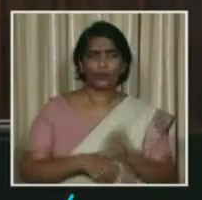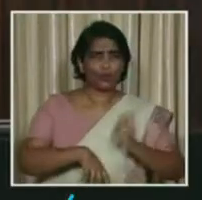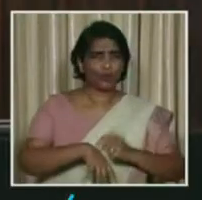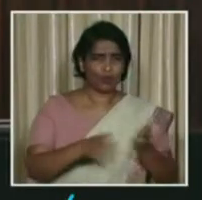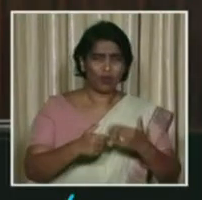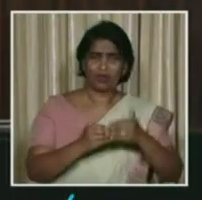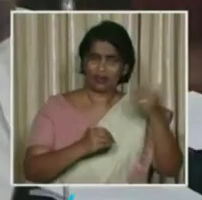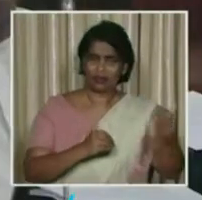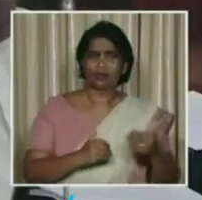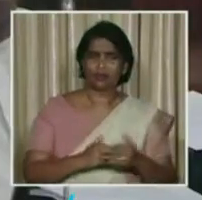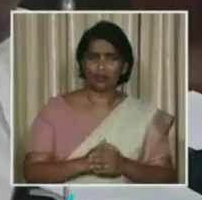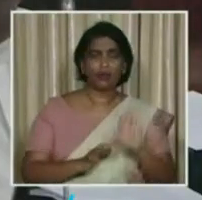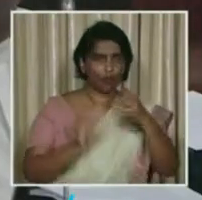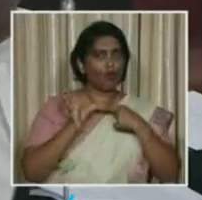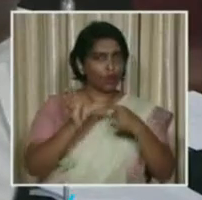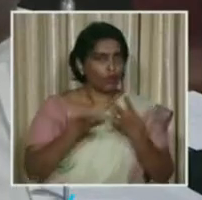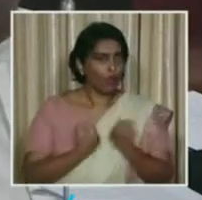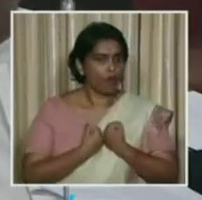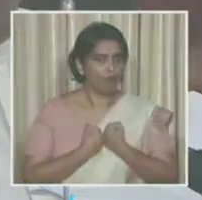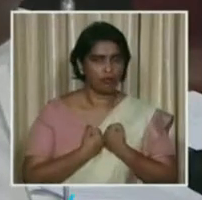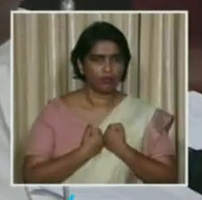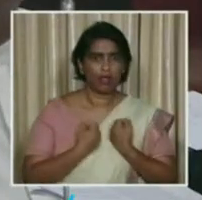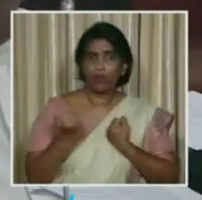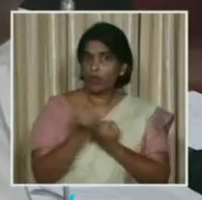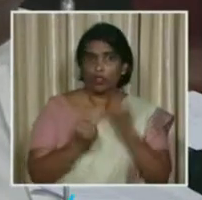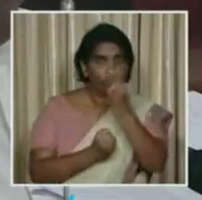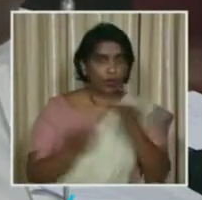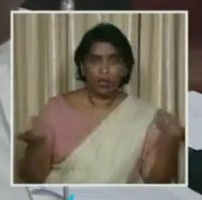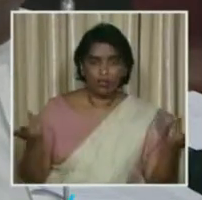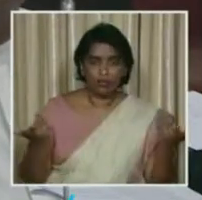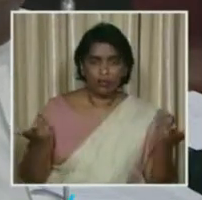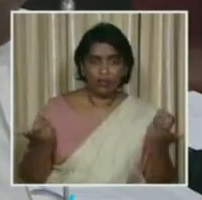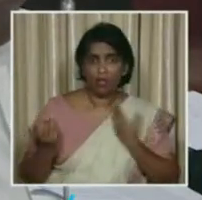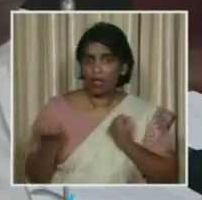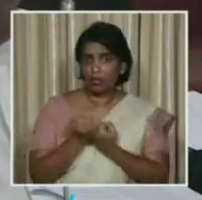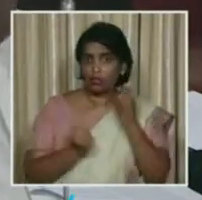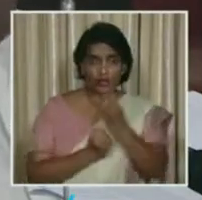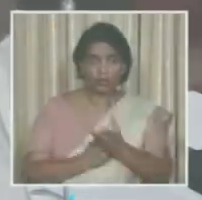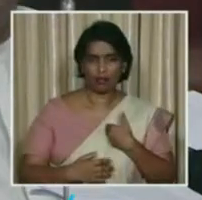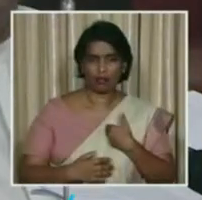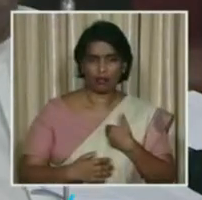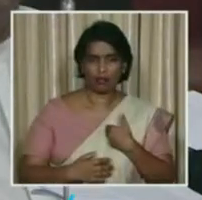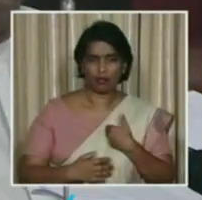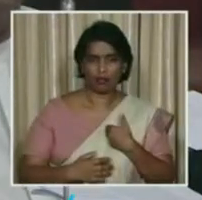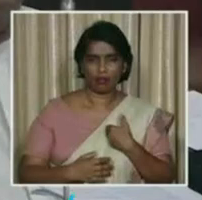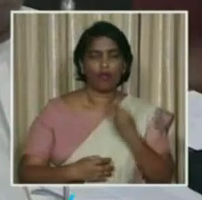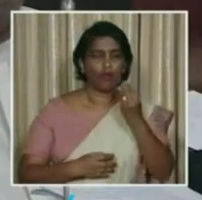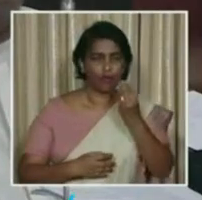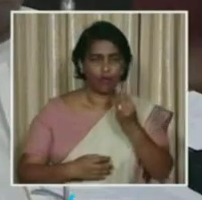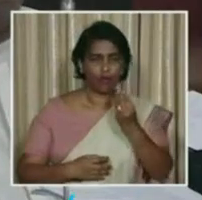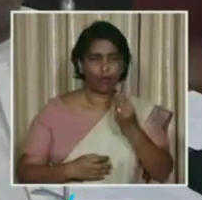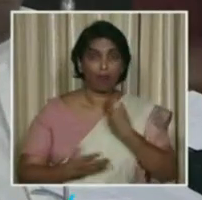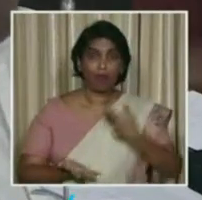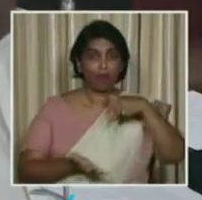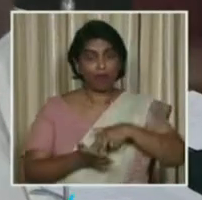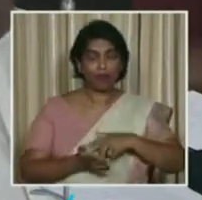එක්ක. 21 වෙනි විවස්ථා සංශෝධනයේට අපි සහයෝගය දුන්නේ නැද්ද? අපි දුන්නේ නැත්නම් ඒක සම්මත වෙනවද? පොඩ්ඩක් අහගෙන බන්න කිත්තම